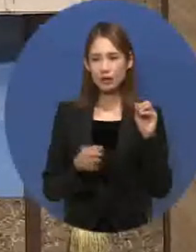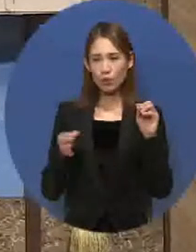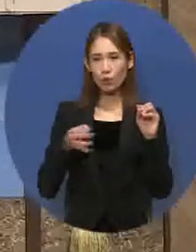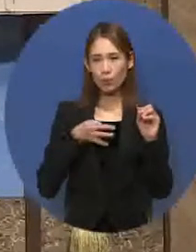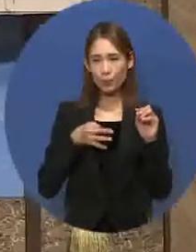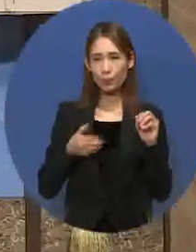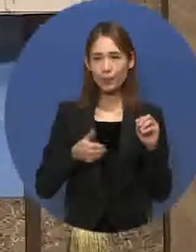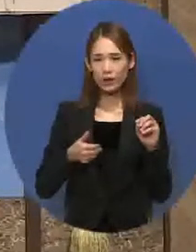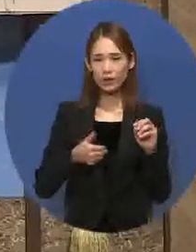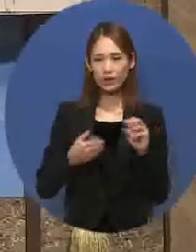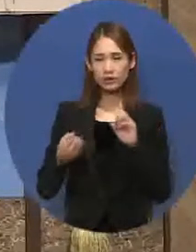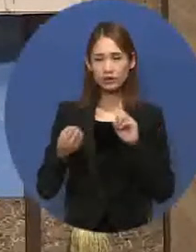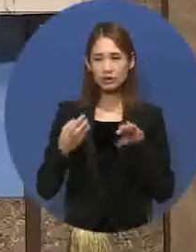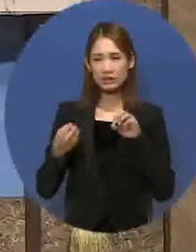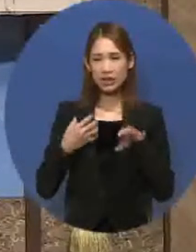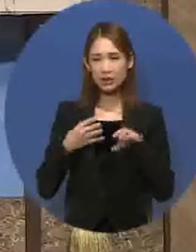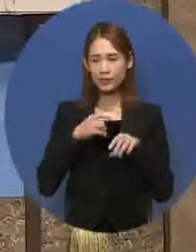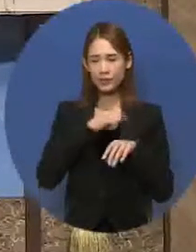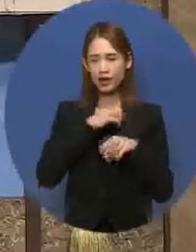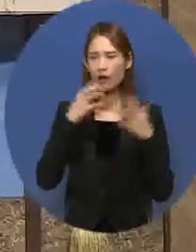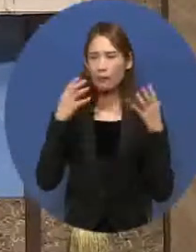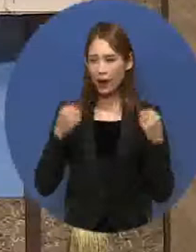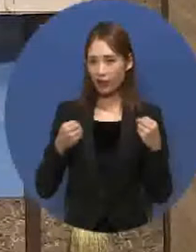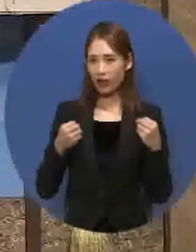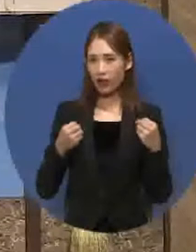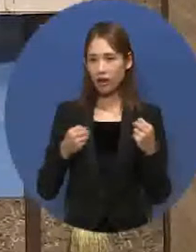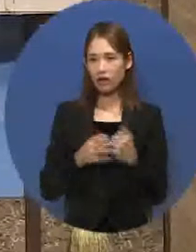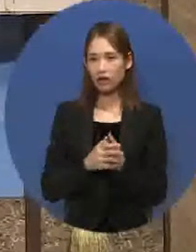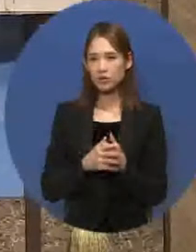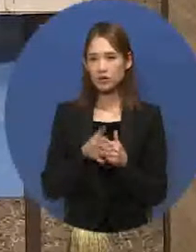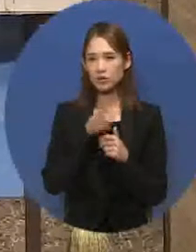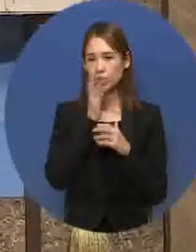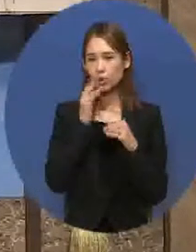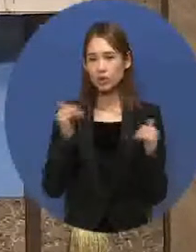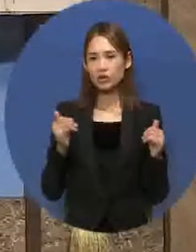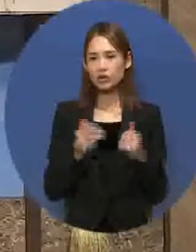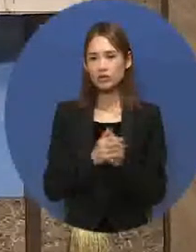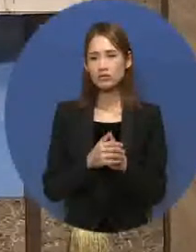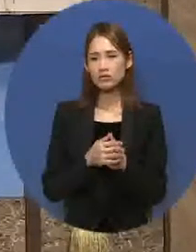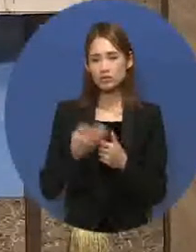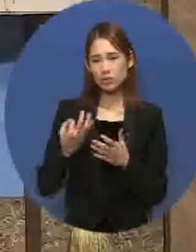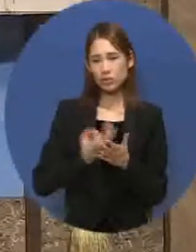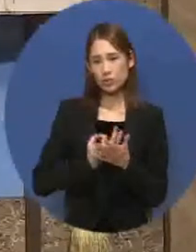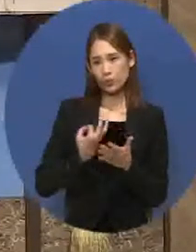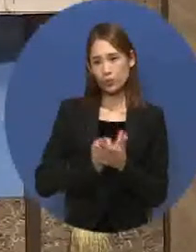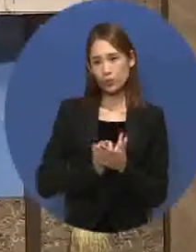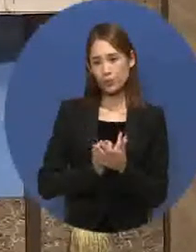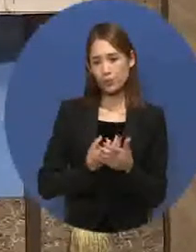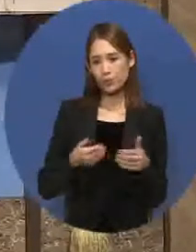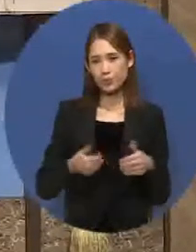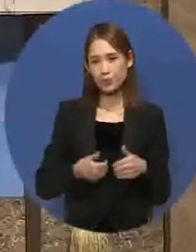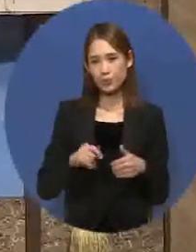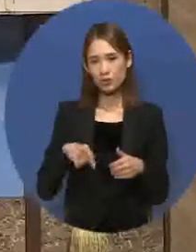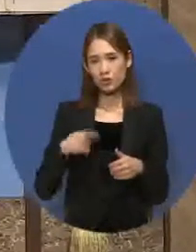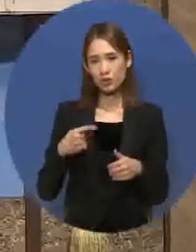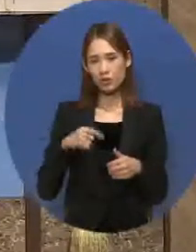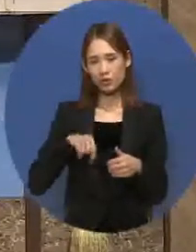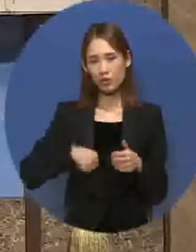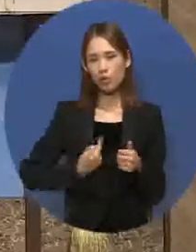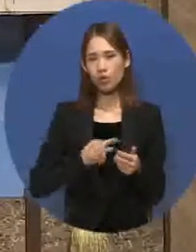되겠다는 그런 응답이 가장 높았습니다. 네. 그래서 노인들이 수입이 있어야 외톨이가 안